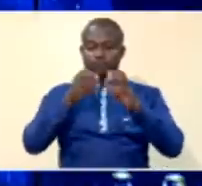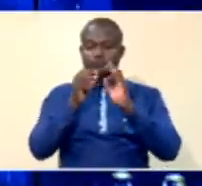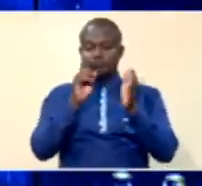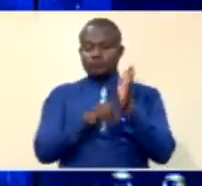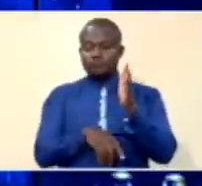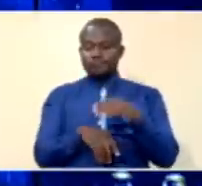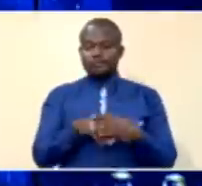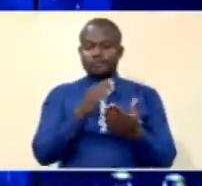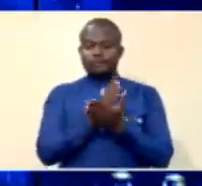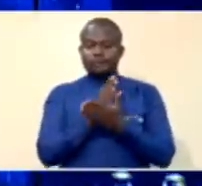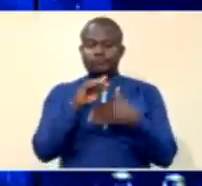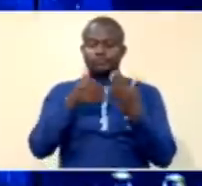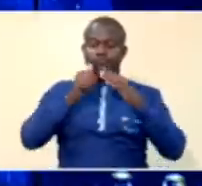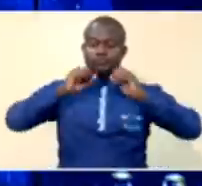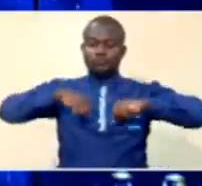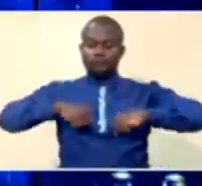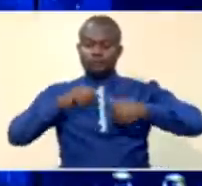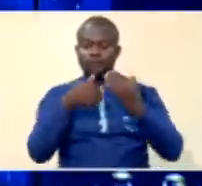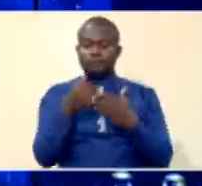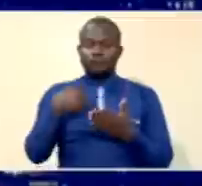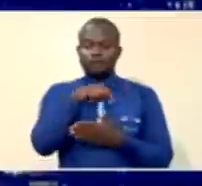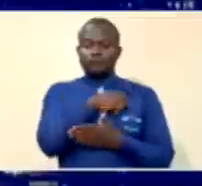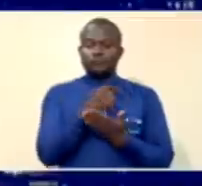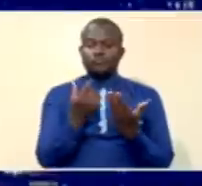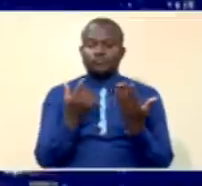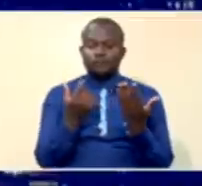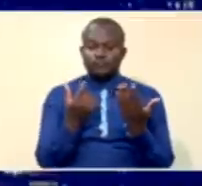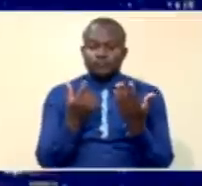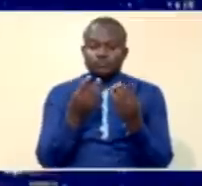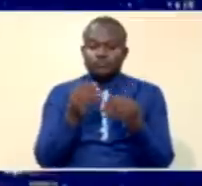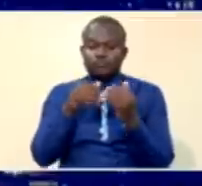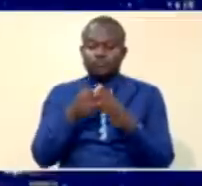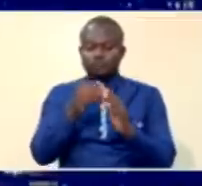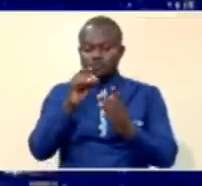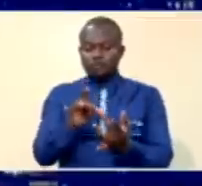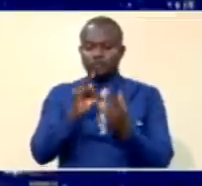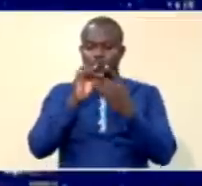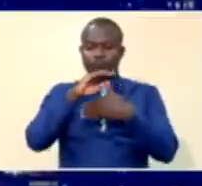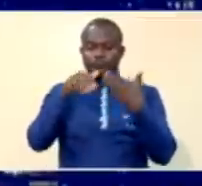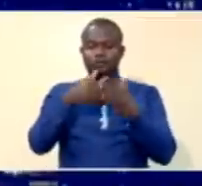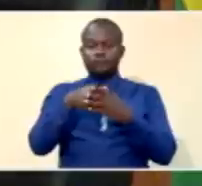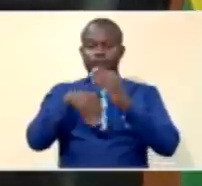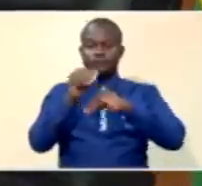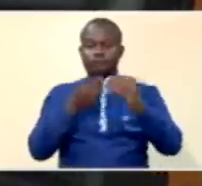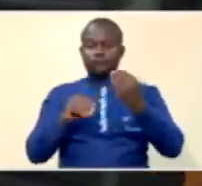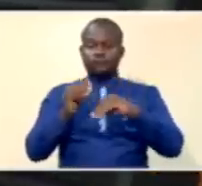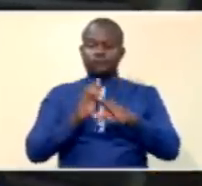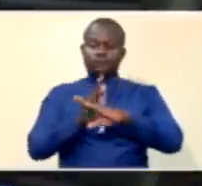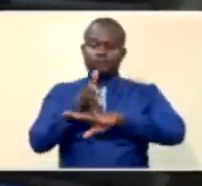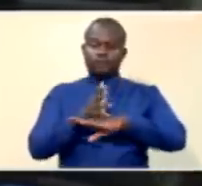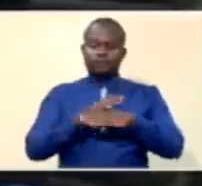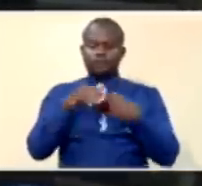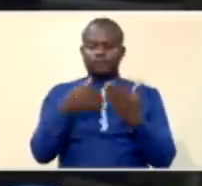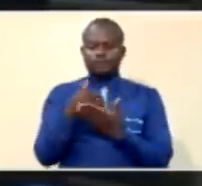kuki Paul aya masezerano agamije koroherezanya by'umwihariko mu bucuruzi bwambukiranya